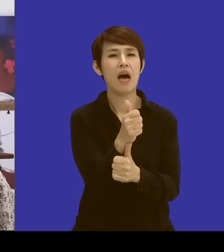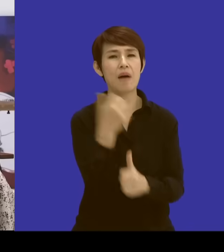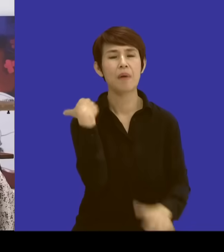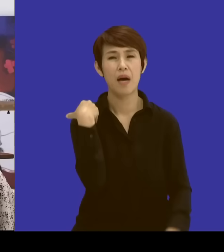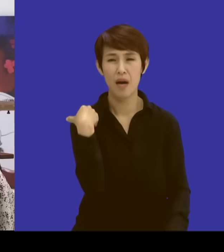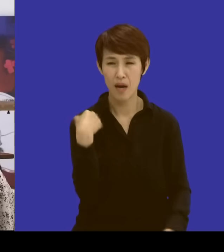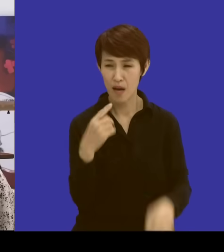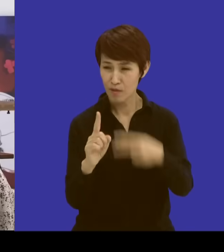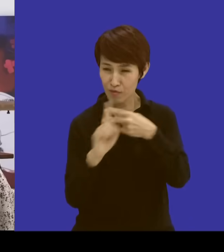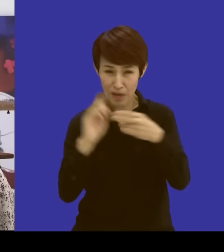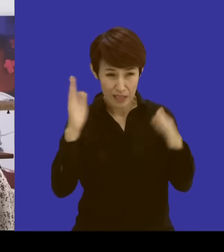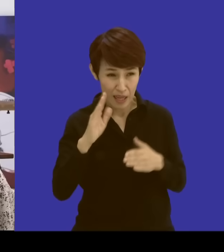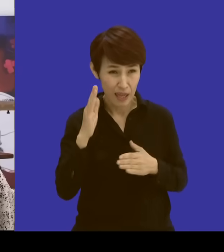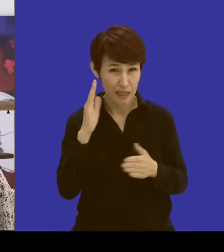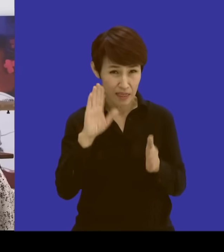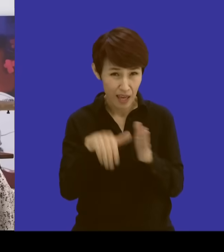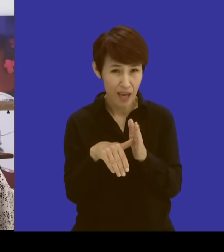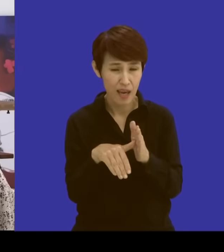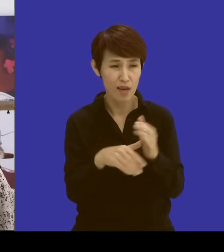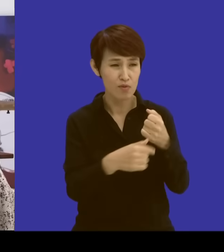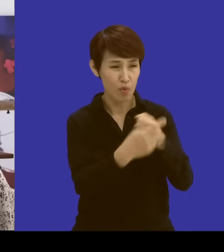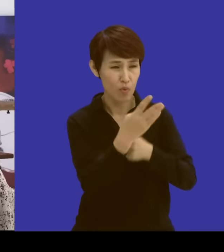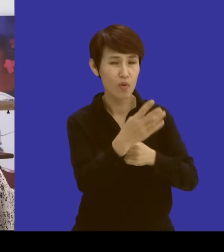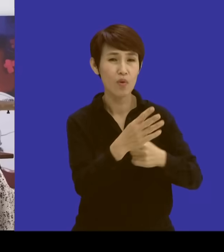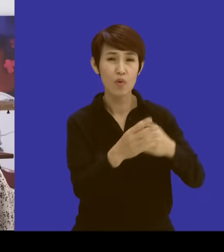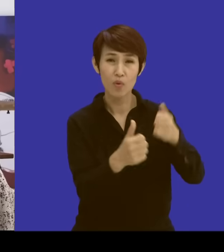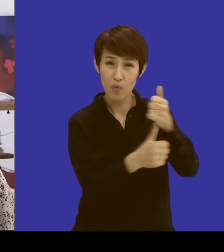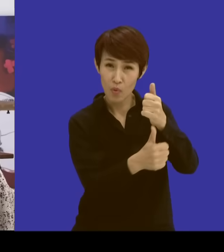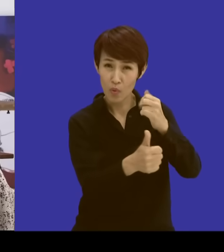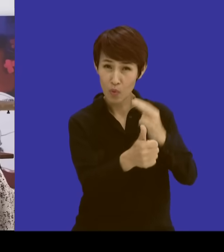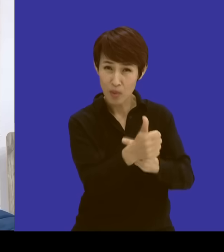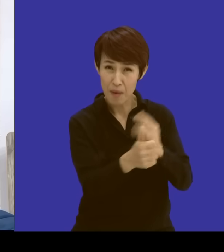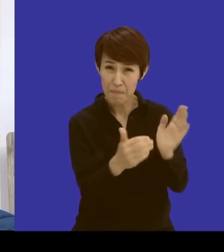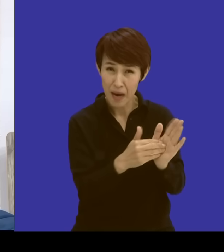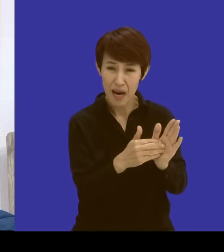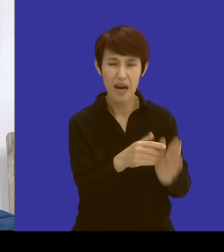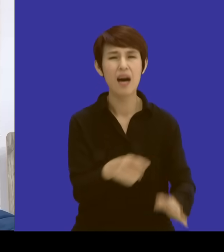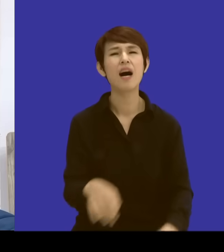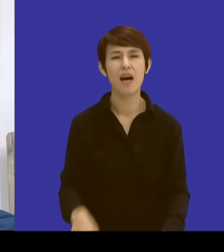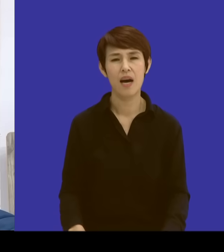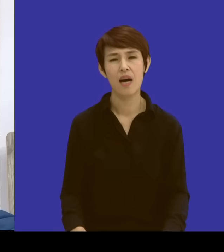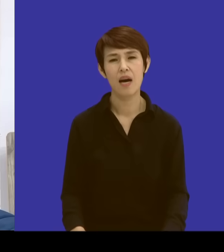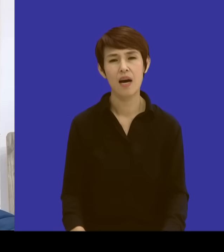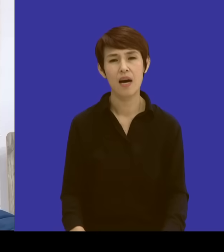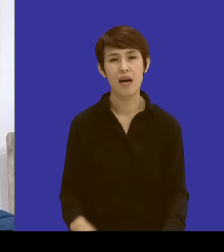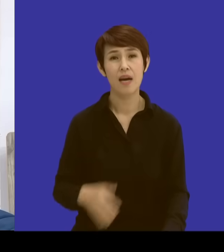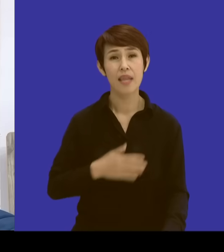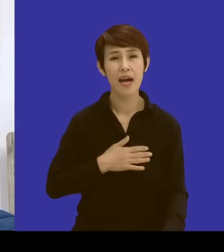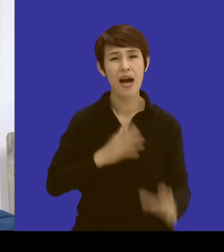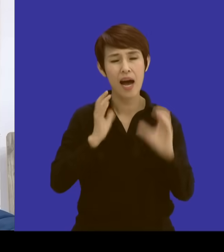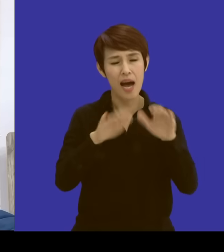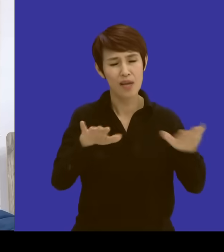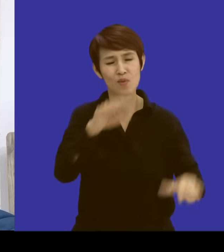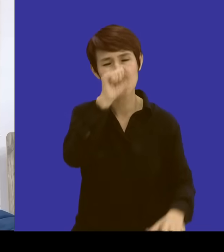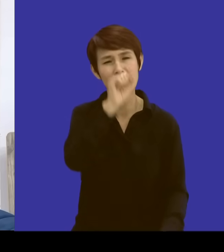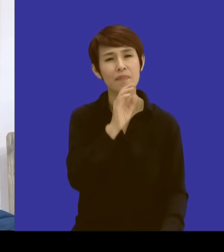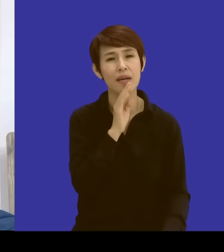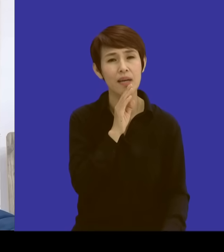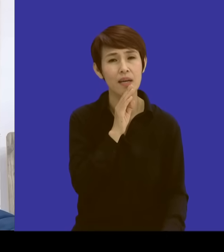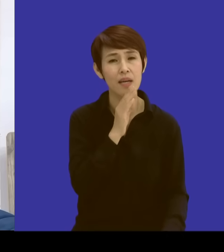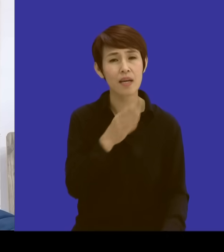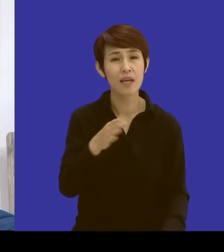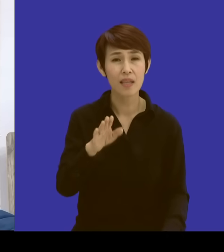중학생이요? 중학생 때? 예. 뭐 그 시절에 또 그렇게 하기도 했고. 예. 제가 기억에 나는 건 제가 아이들도 좋아하기도 했지만 예.